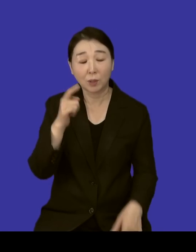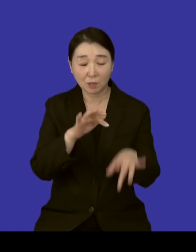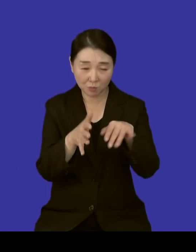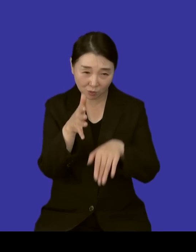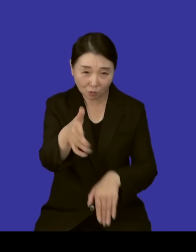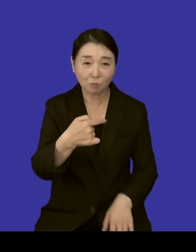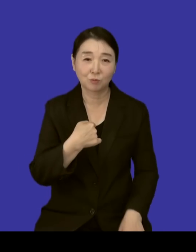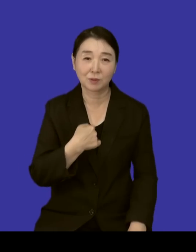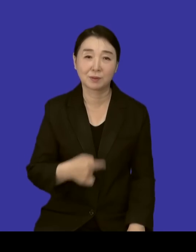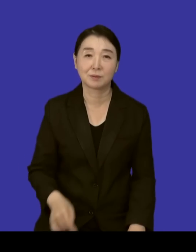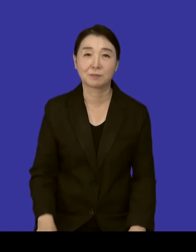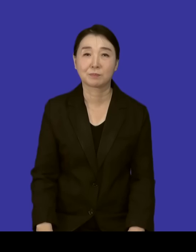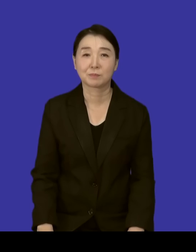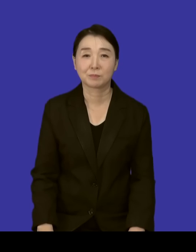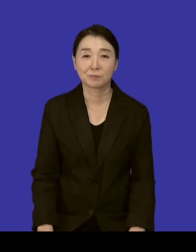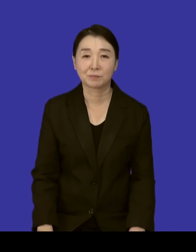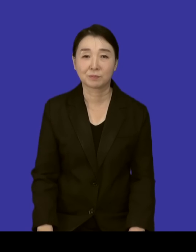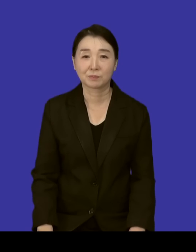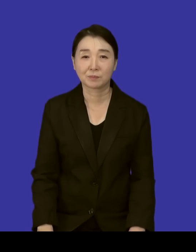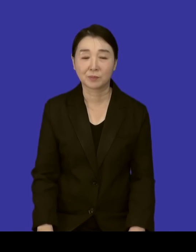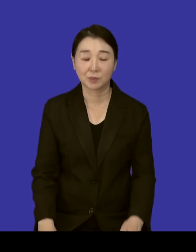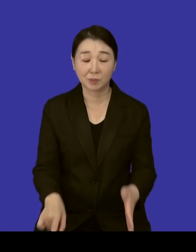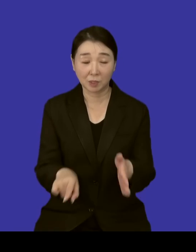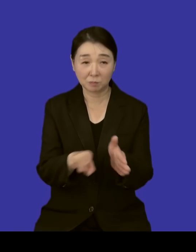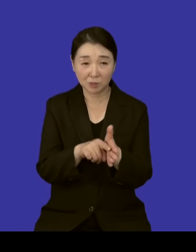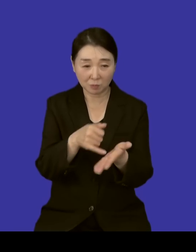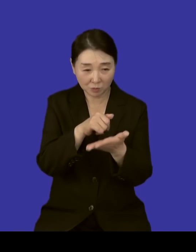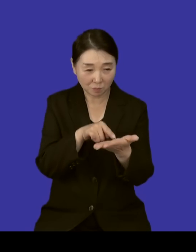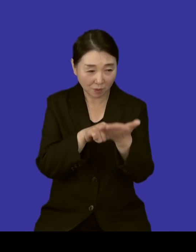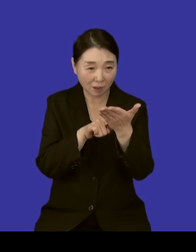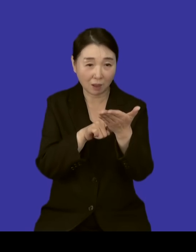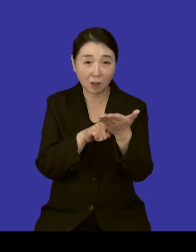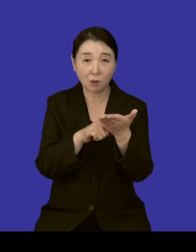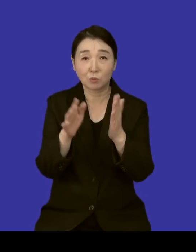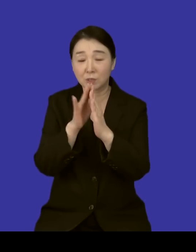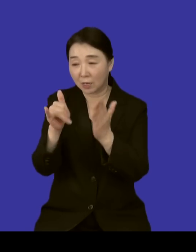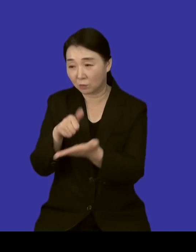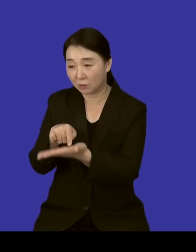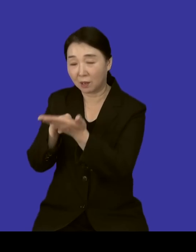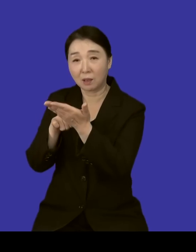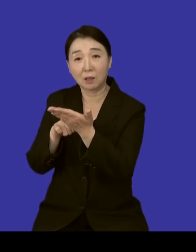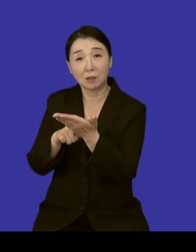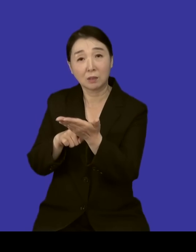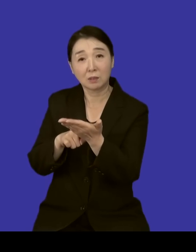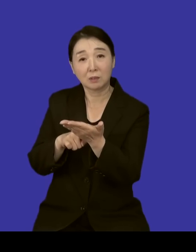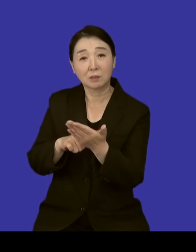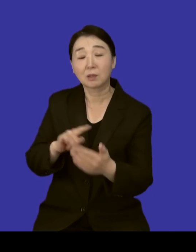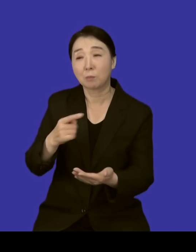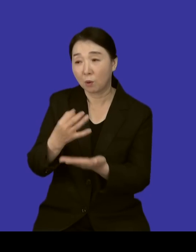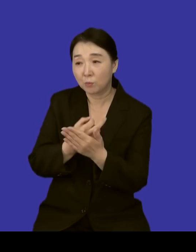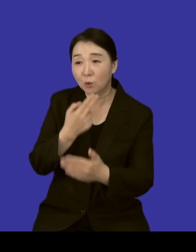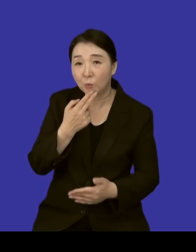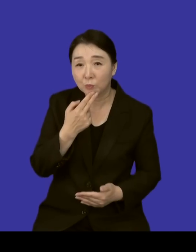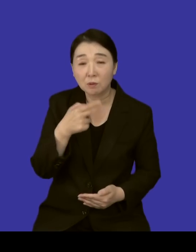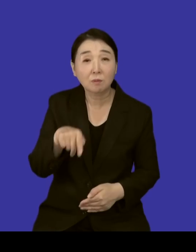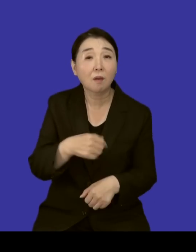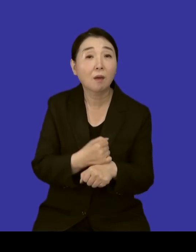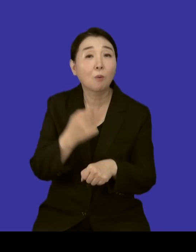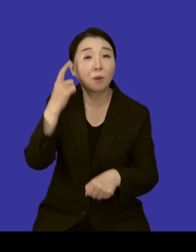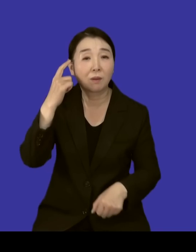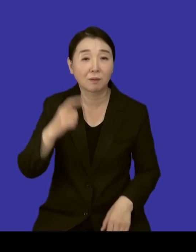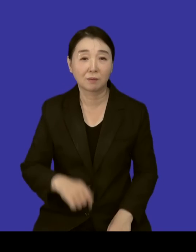전문이잖아. 근데 내가 신앙 인격 드러나고 우리 식구들 다 드러나는데 네. 내가 생기는 것도 없이 이걸 왜 하겠어요.